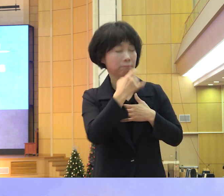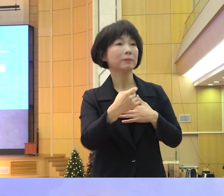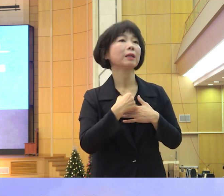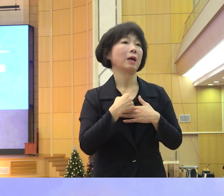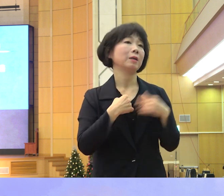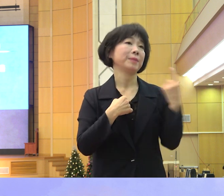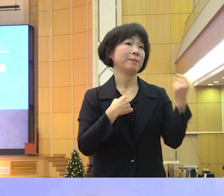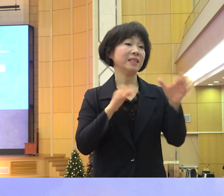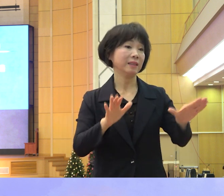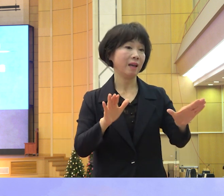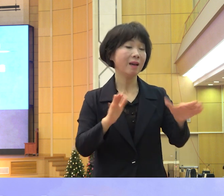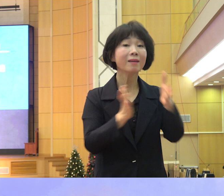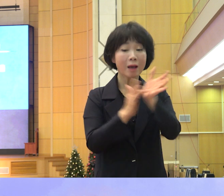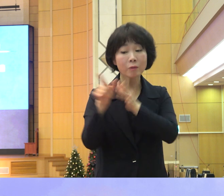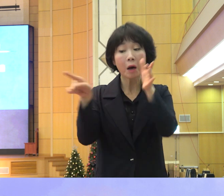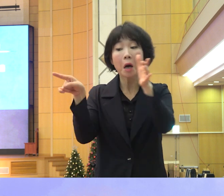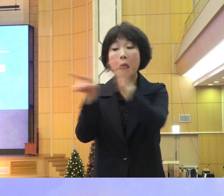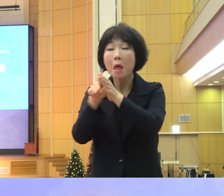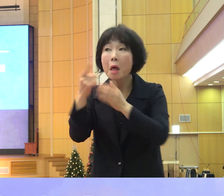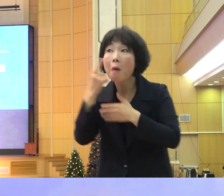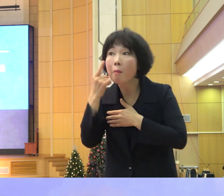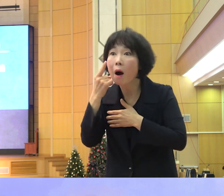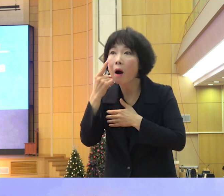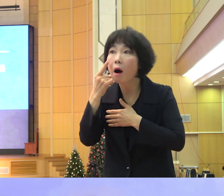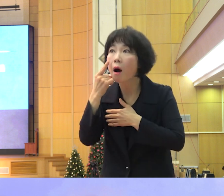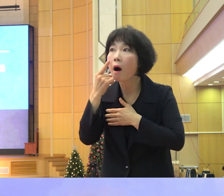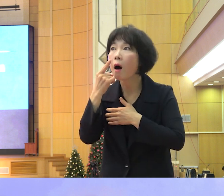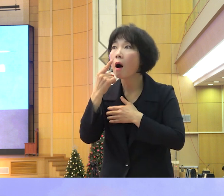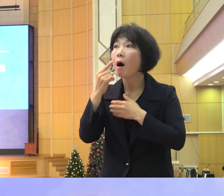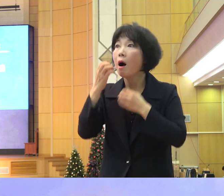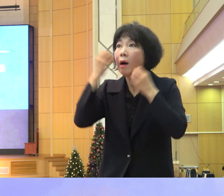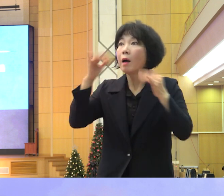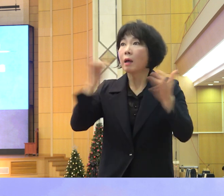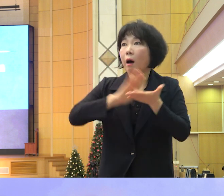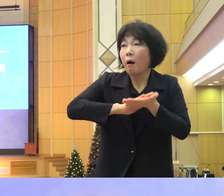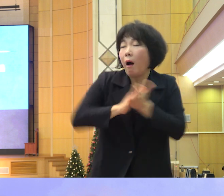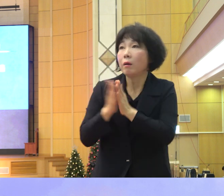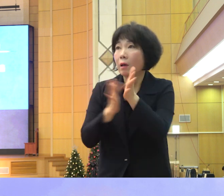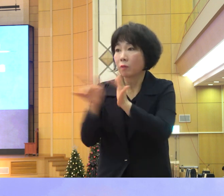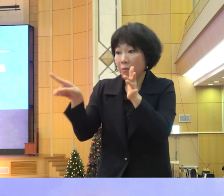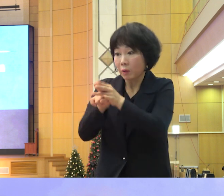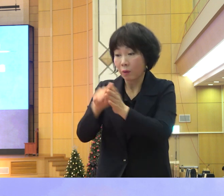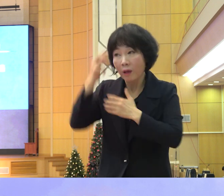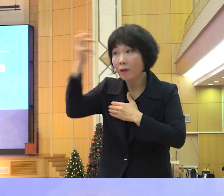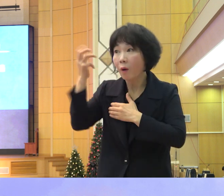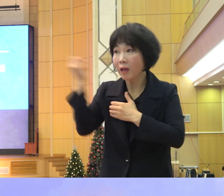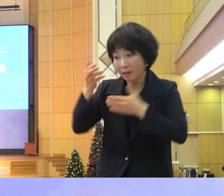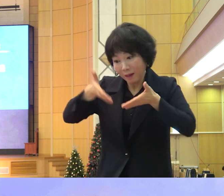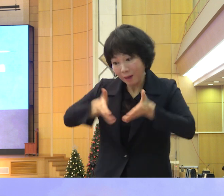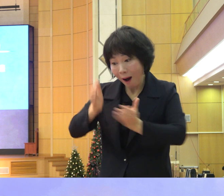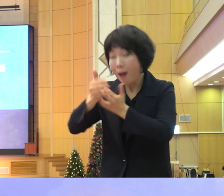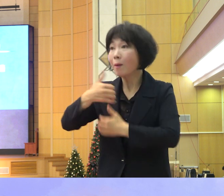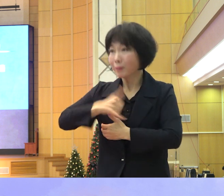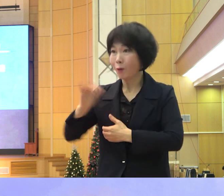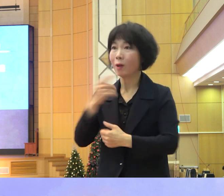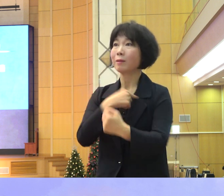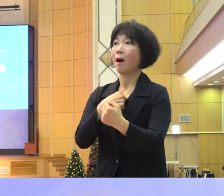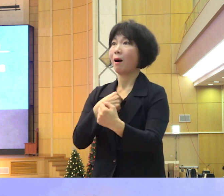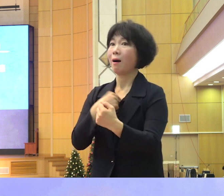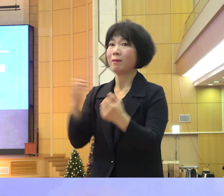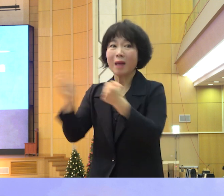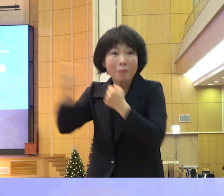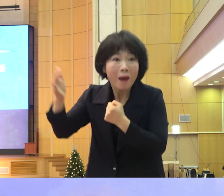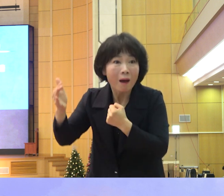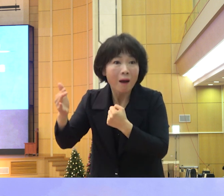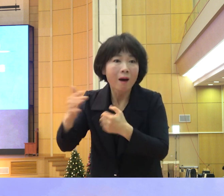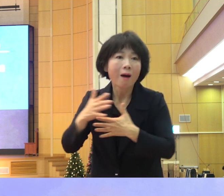불행했었는데 이제 예수 믿고 새 사람이 되었고 예수 믿고 거듭나서 하나님 자녀가 되었으니